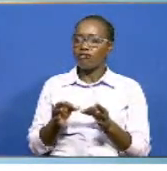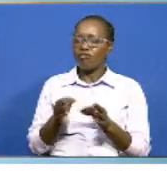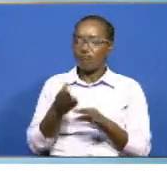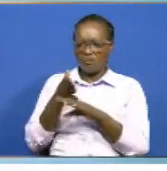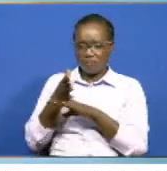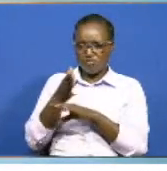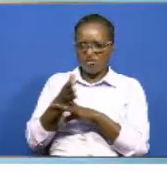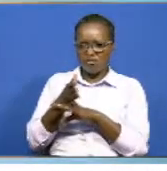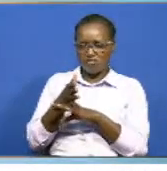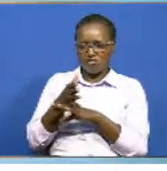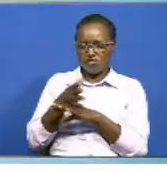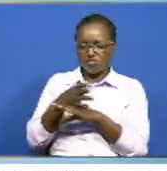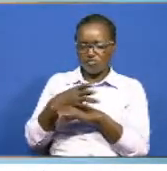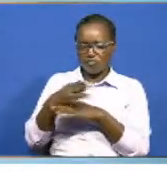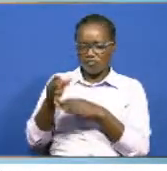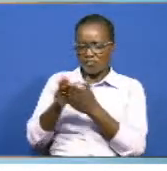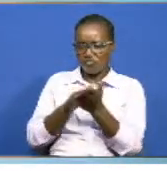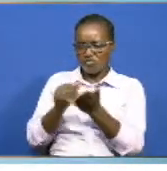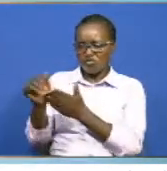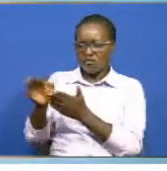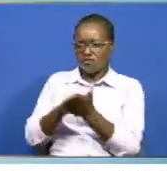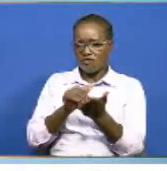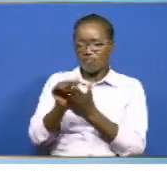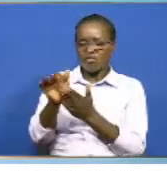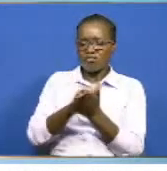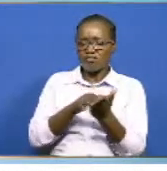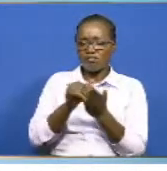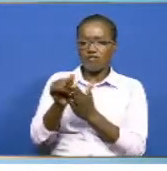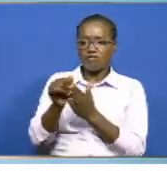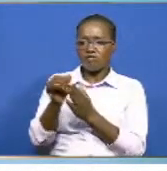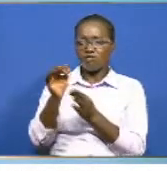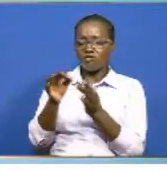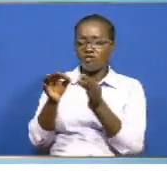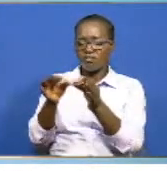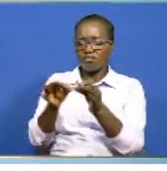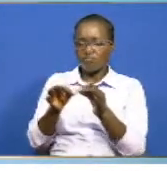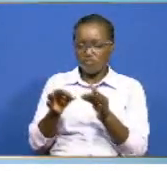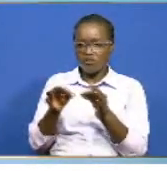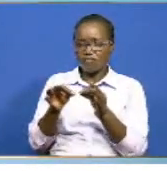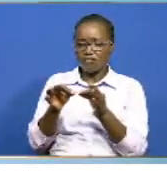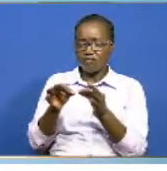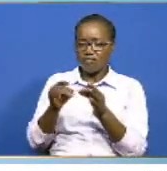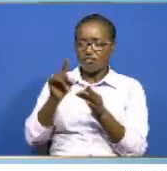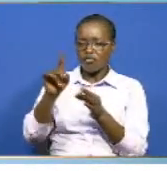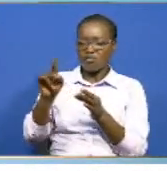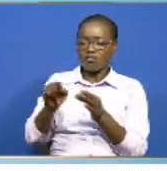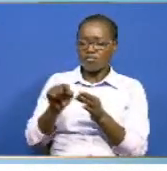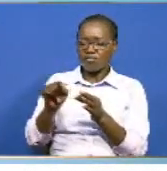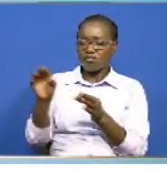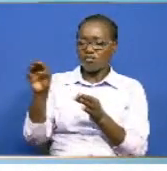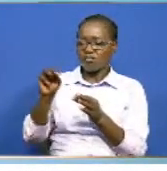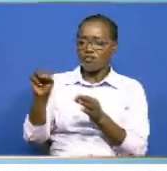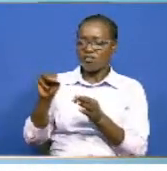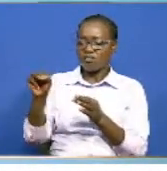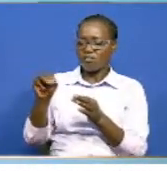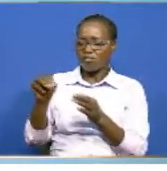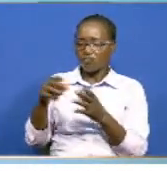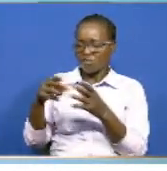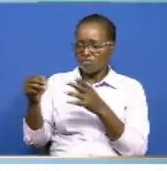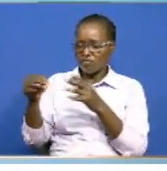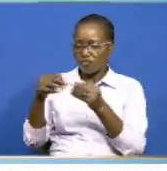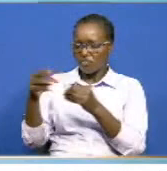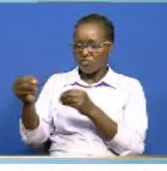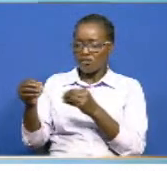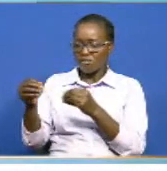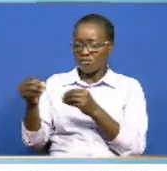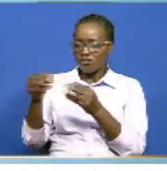Aha. Na walifanikiwa sababu kama account 1,000,000 na ziliweza kutolewa kwa mtandao wa Twitter.